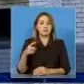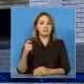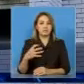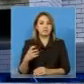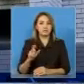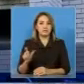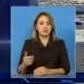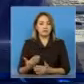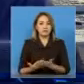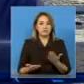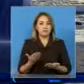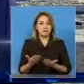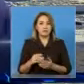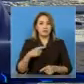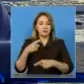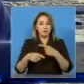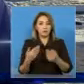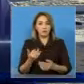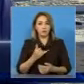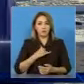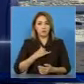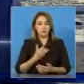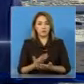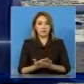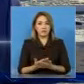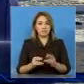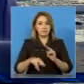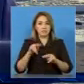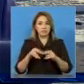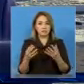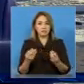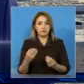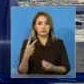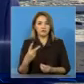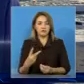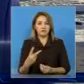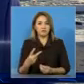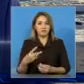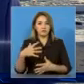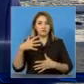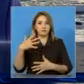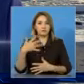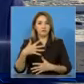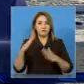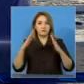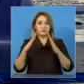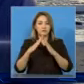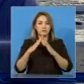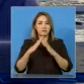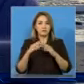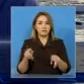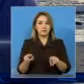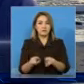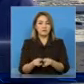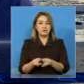1500 человек примерно. На будущее у нас предусмотрена застройка еще двух пятиэтажных домов, которые такие